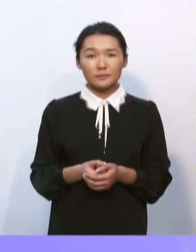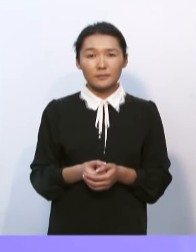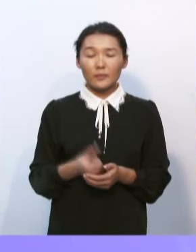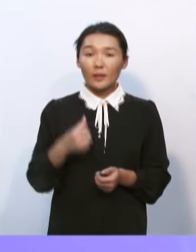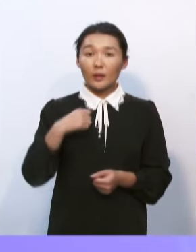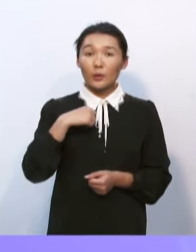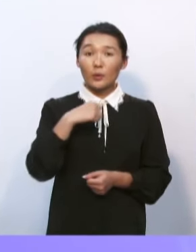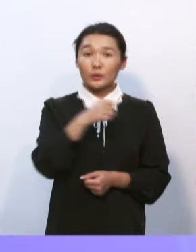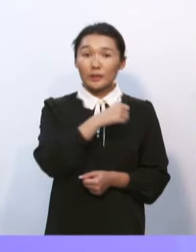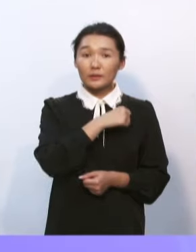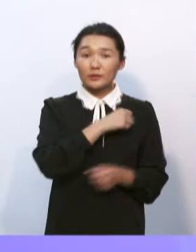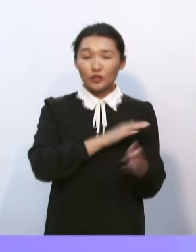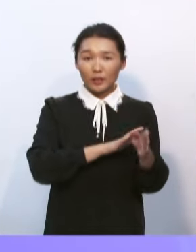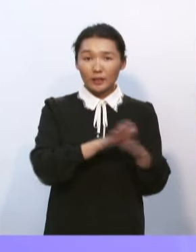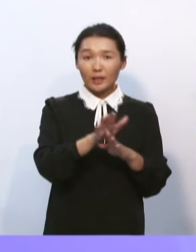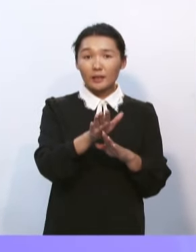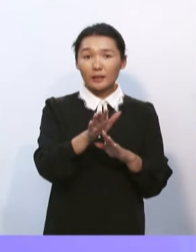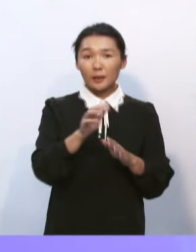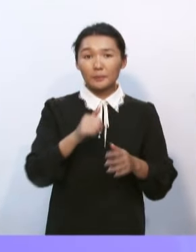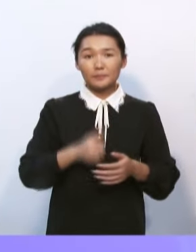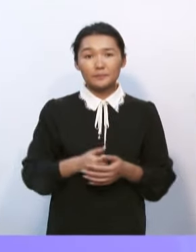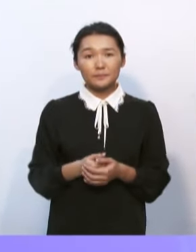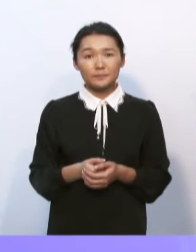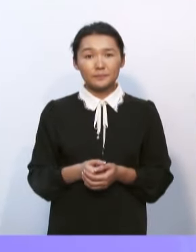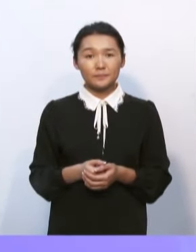Өз алдынча аткаргыла.